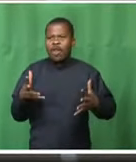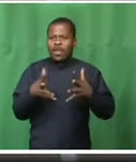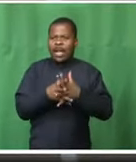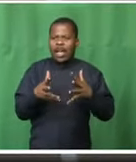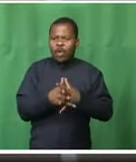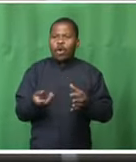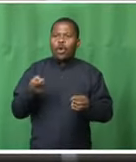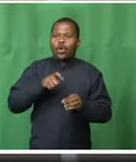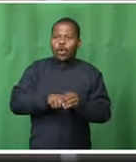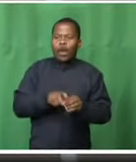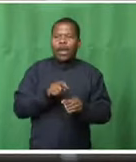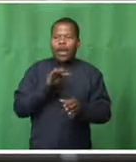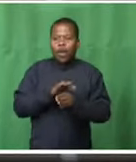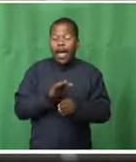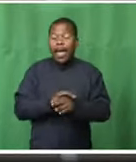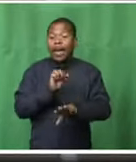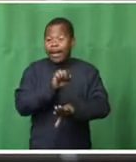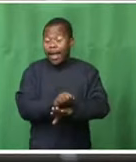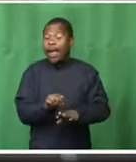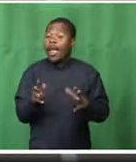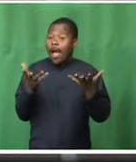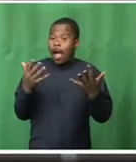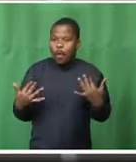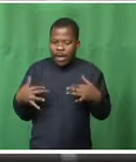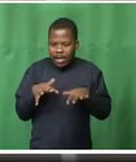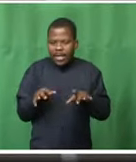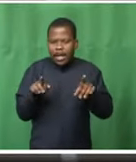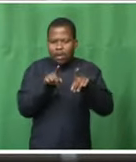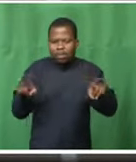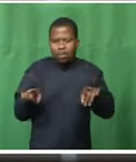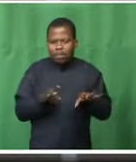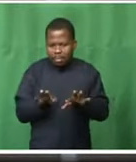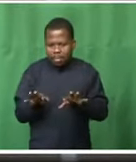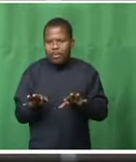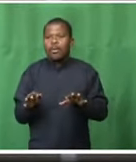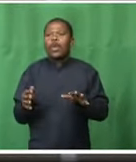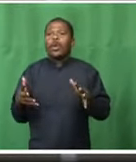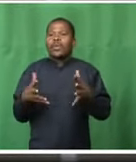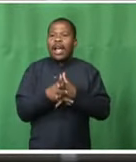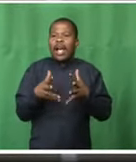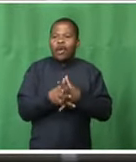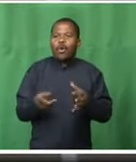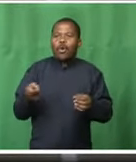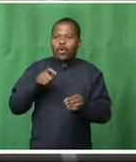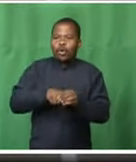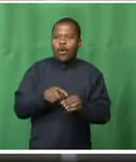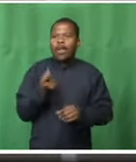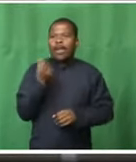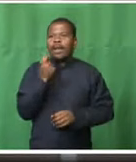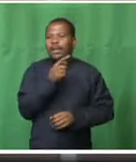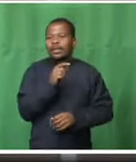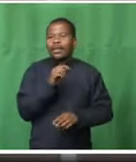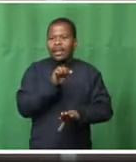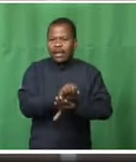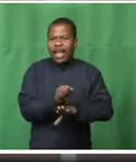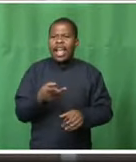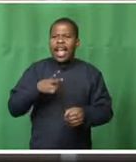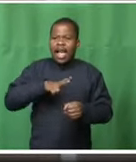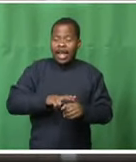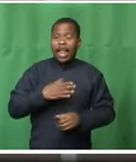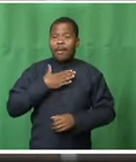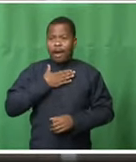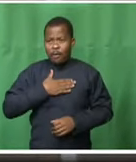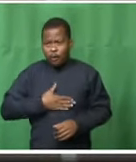ngalabo ngqondo mshina. So yabanjwa nje umhlangano bani balena le bovela ukhona kubanjiwe bafuna nebase